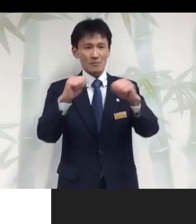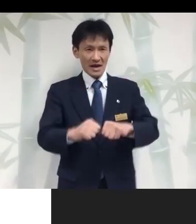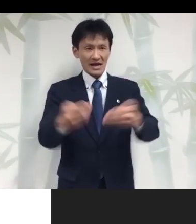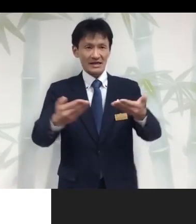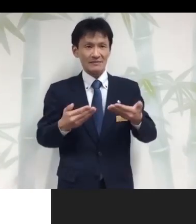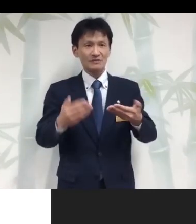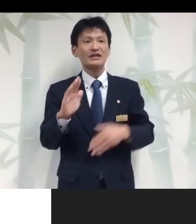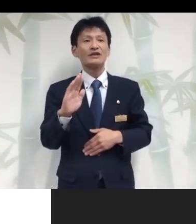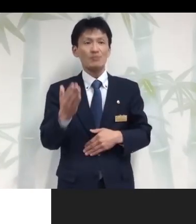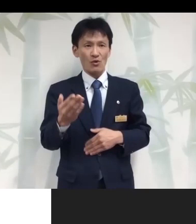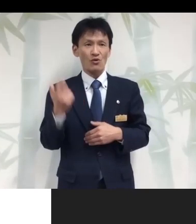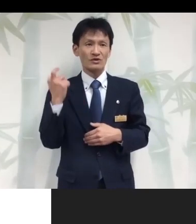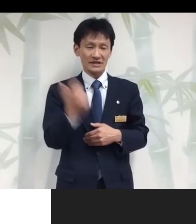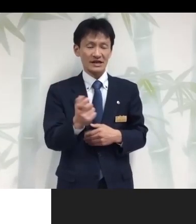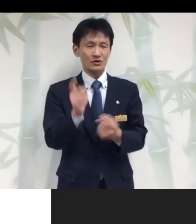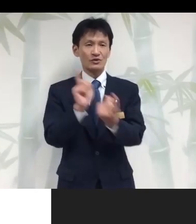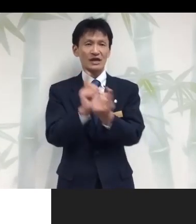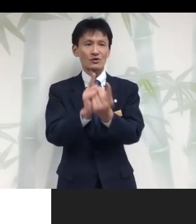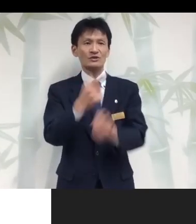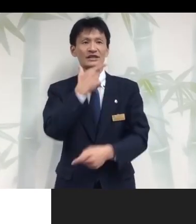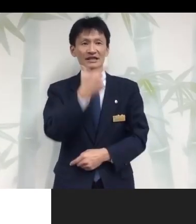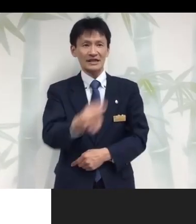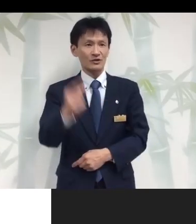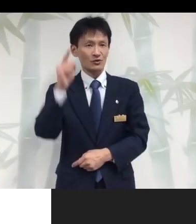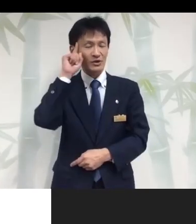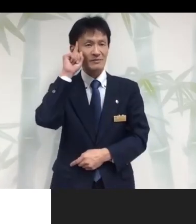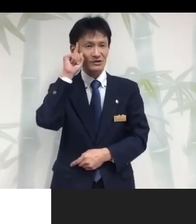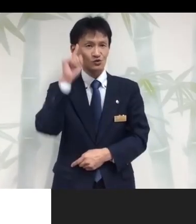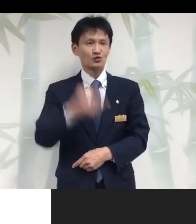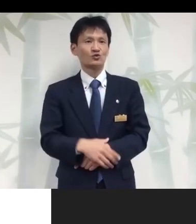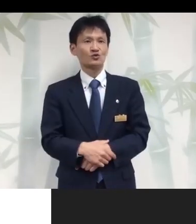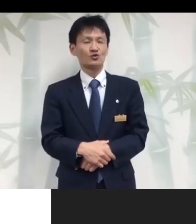っかりと対応していきたいなというふうに思っています。